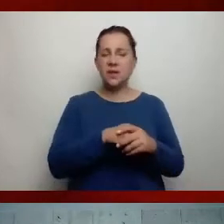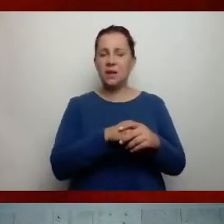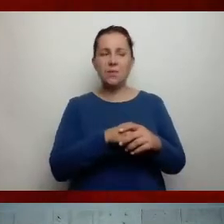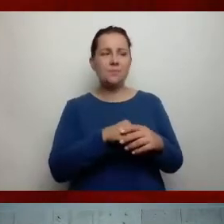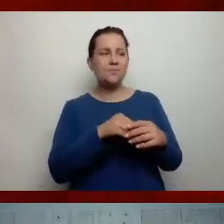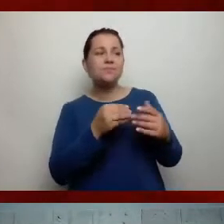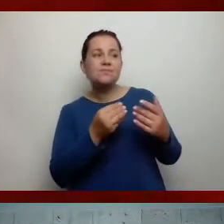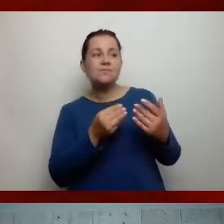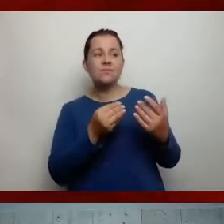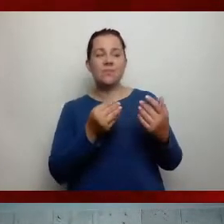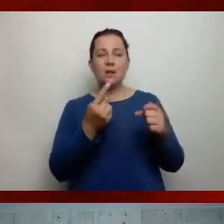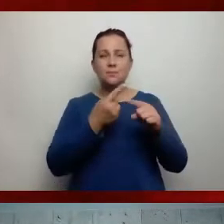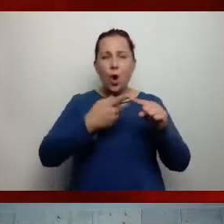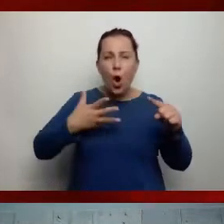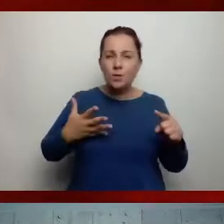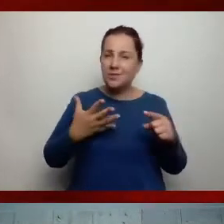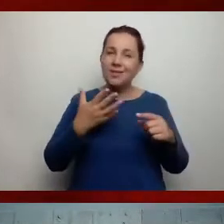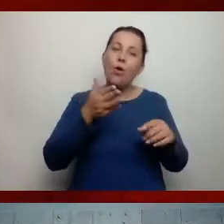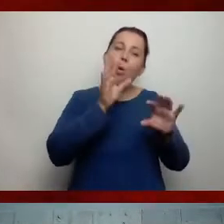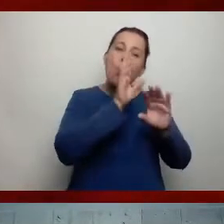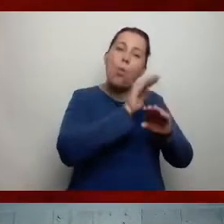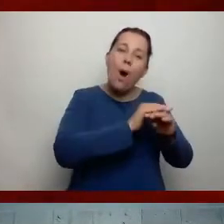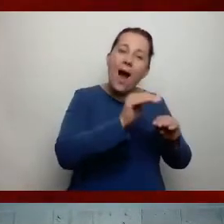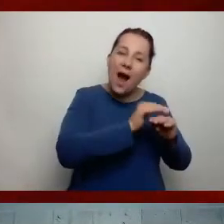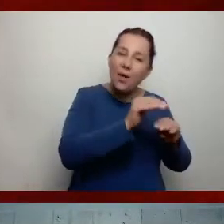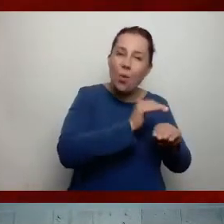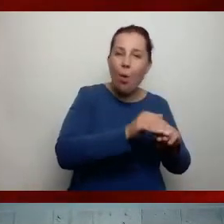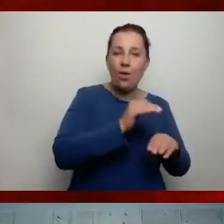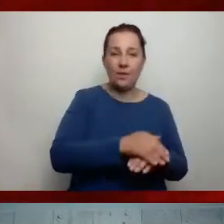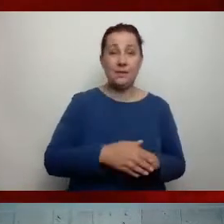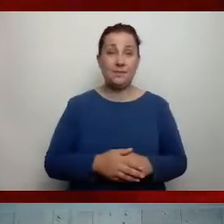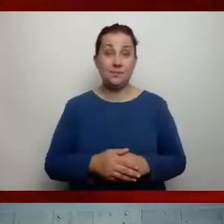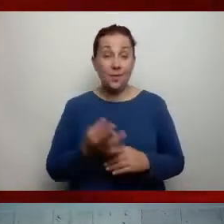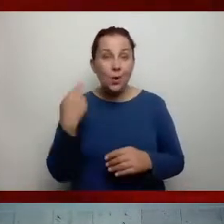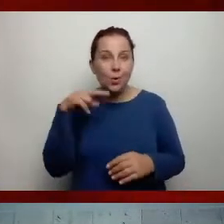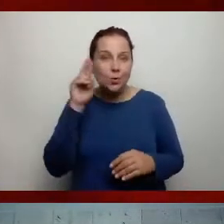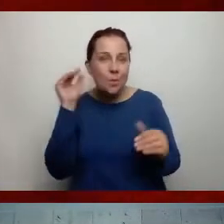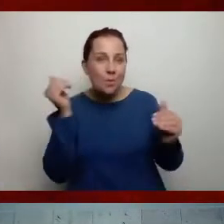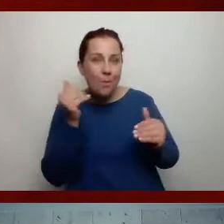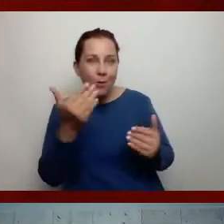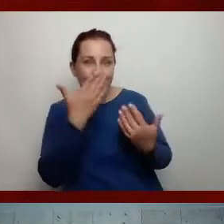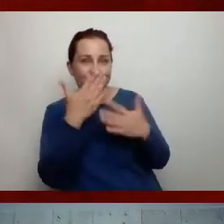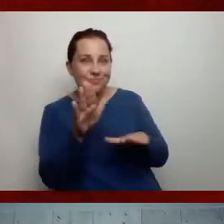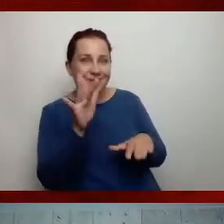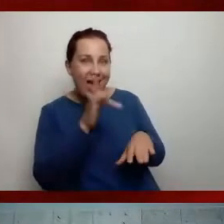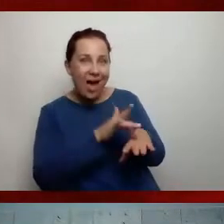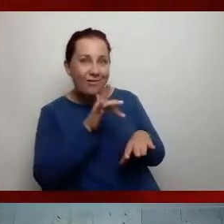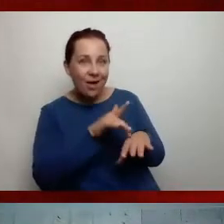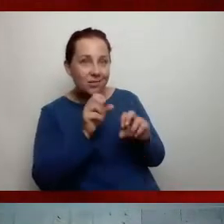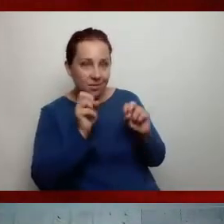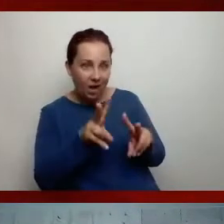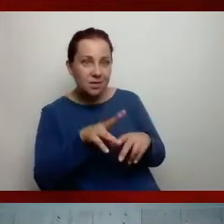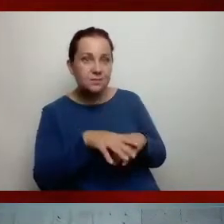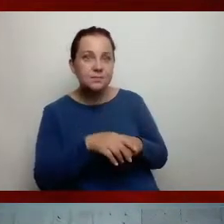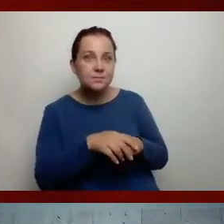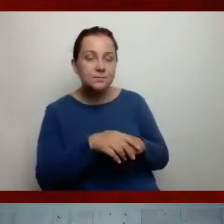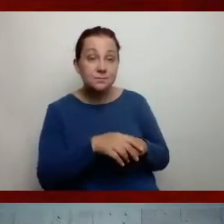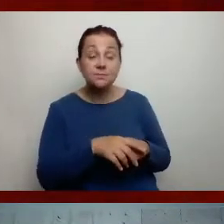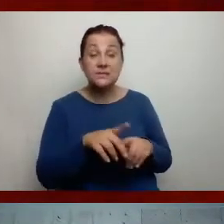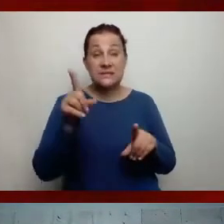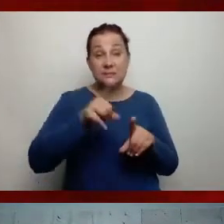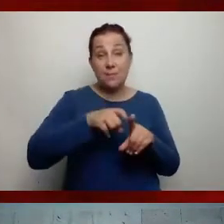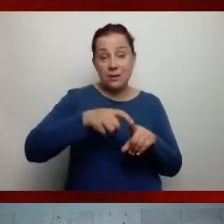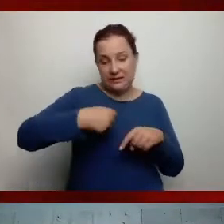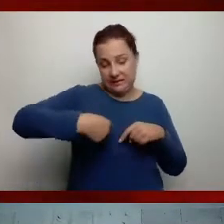Witkacego łagodnego. Rozumiem, że będziemy mogli zobaczyć efekt tych starań. Tymczasem w październiku się ma